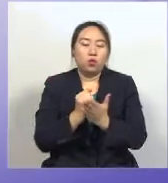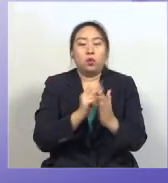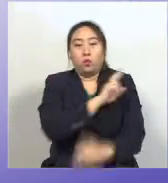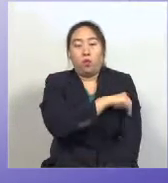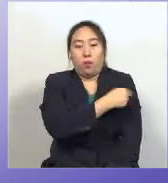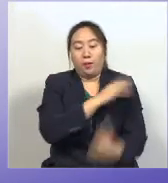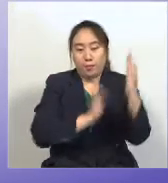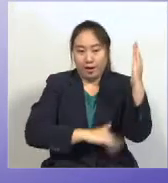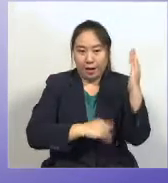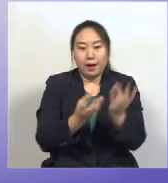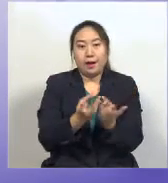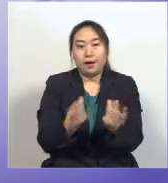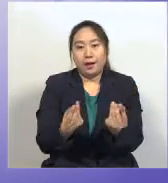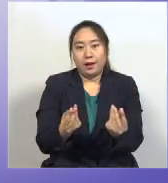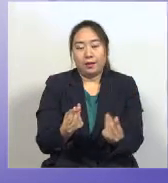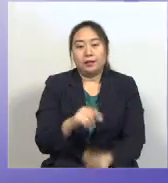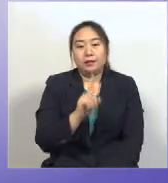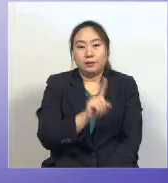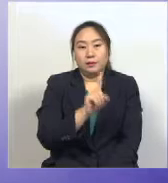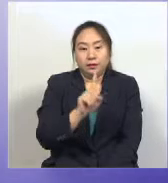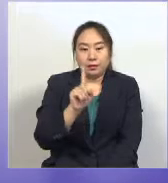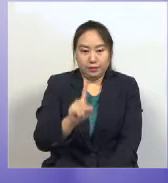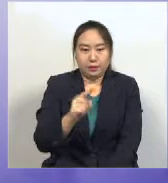าคใต้หมายเลขบัญชีค่ะ